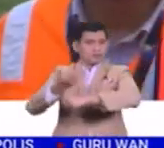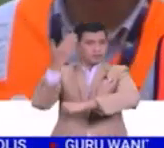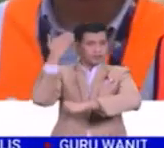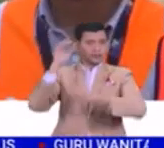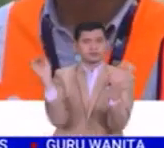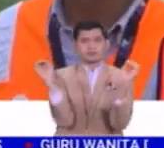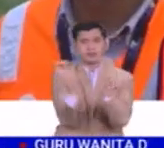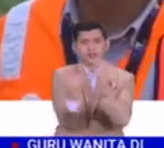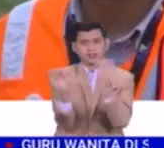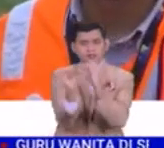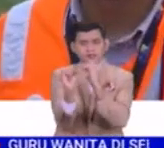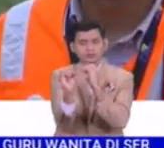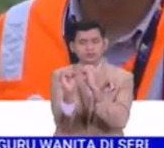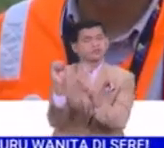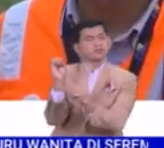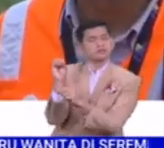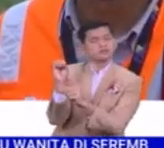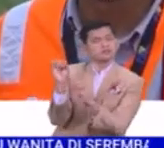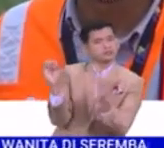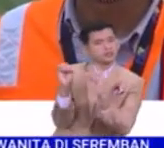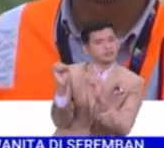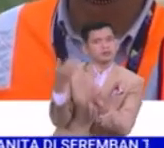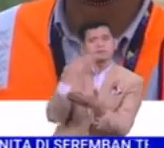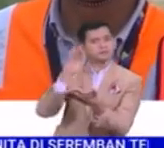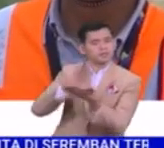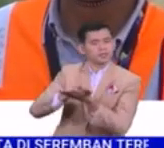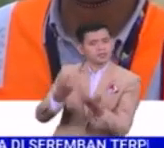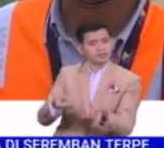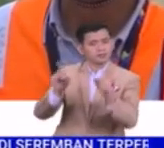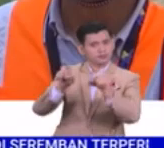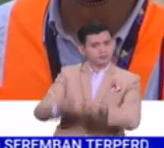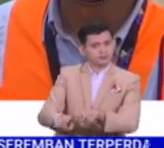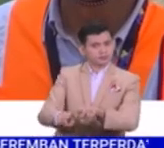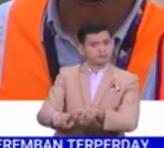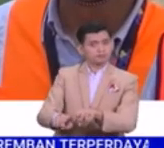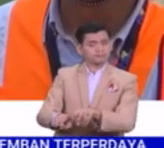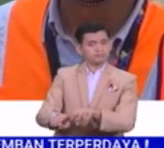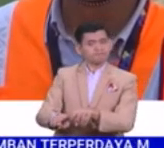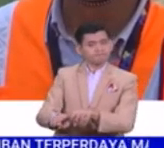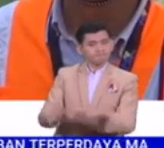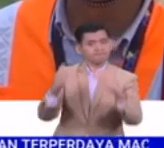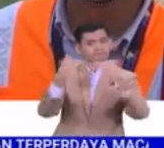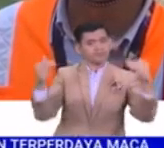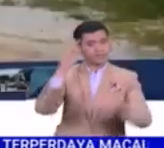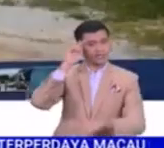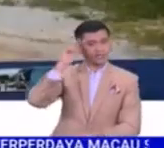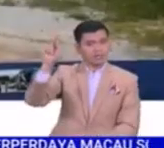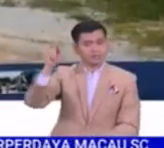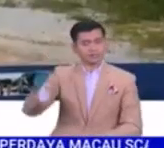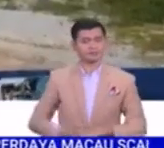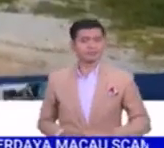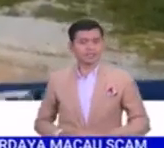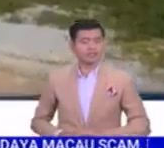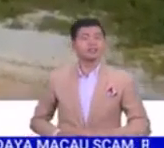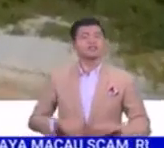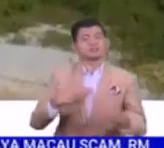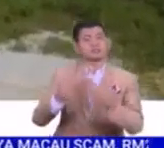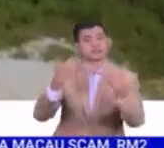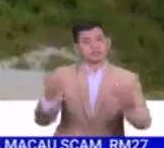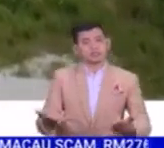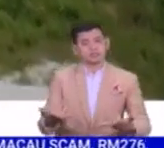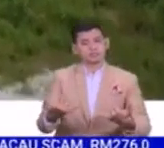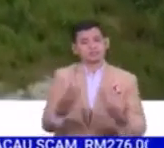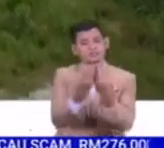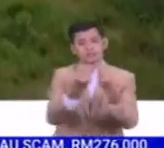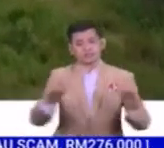ada kesan buruk sangat dia dialami di peringkat negeri Kelantan ini. Setakat ini